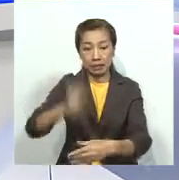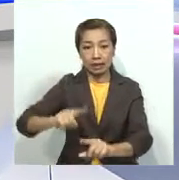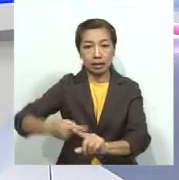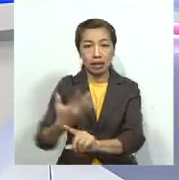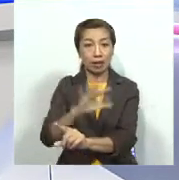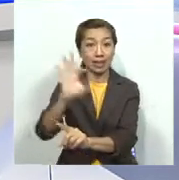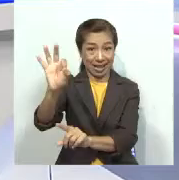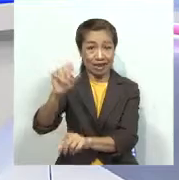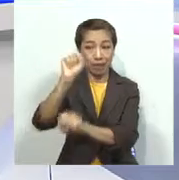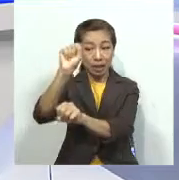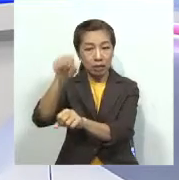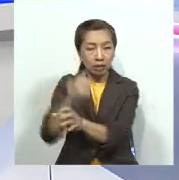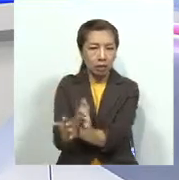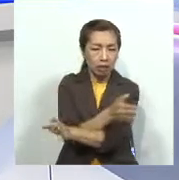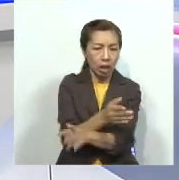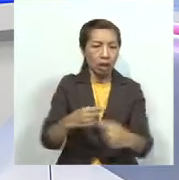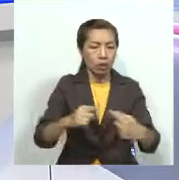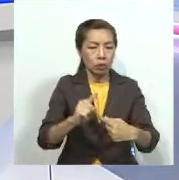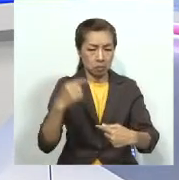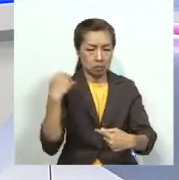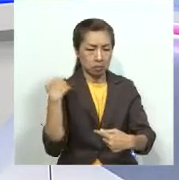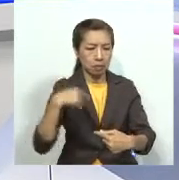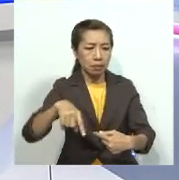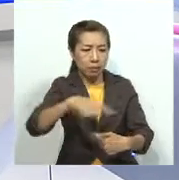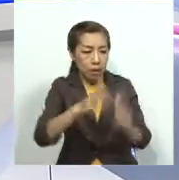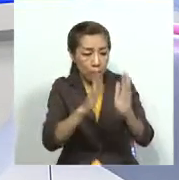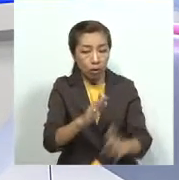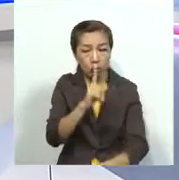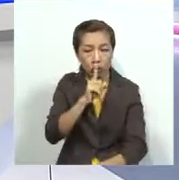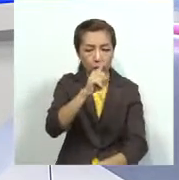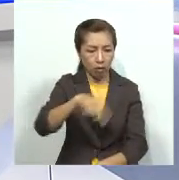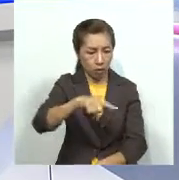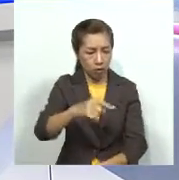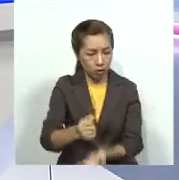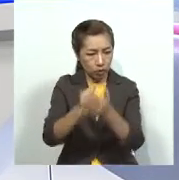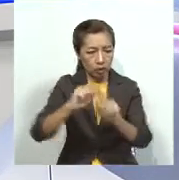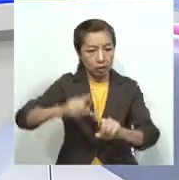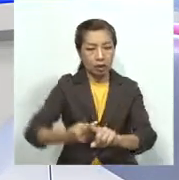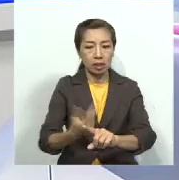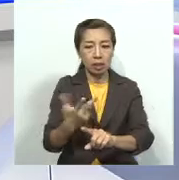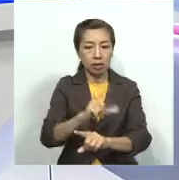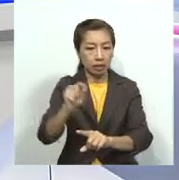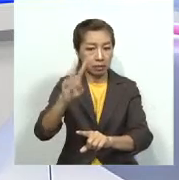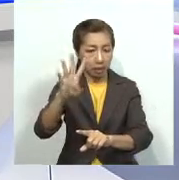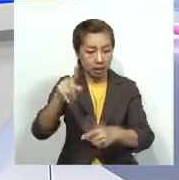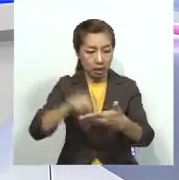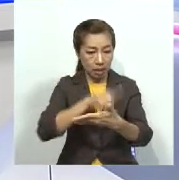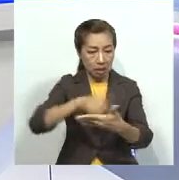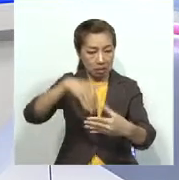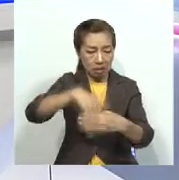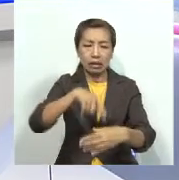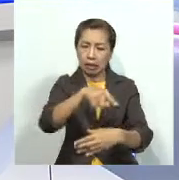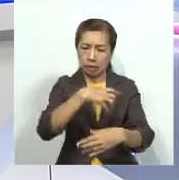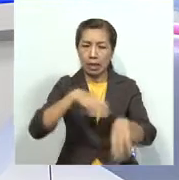คลื่อนไหวจากทางผู้ตรวจการแผ่นดินที่มีมติรับเรื่องร้องเรียนให้วินิจฉัยการเลือกตั้ง24มีนาคมเป็นโมฆะไว้พิจาร